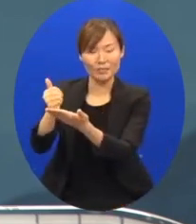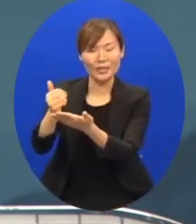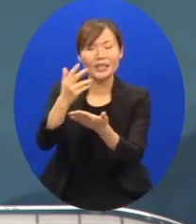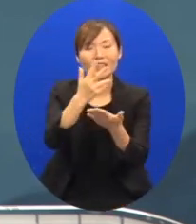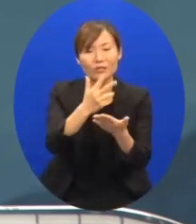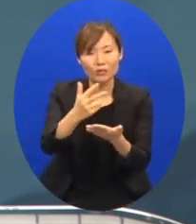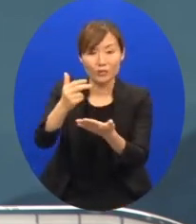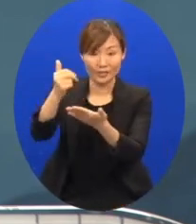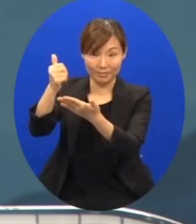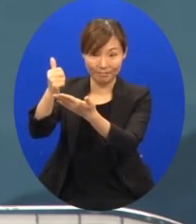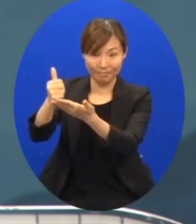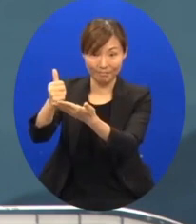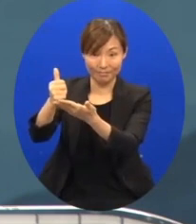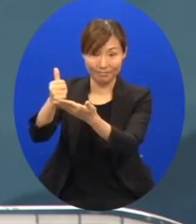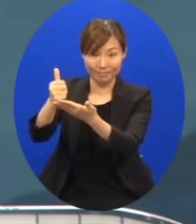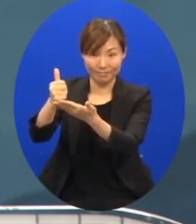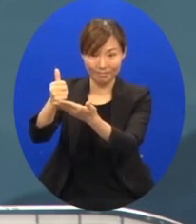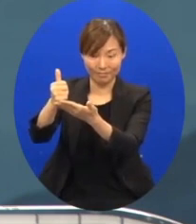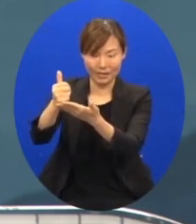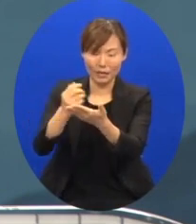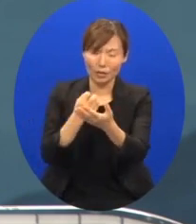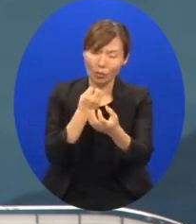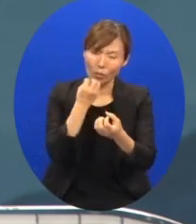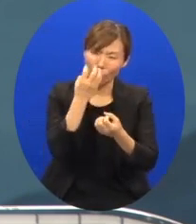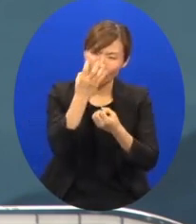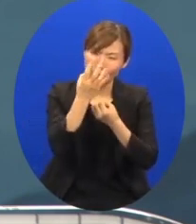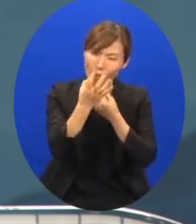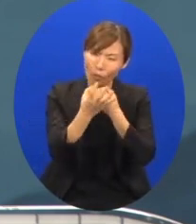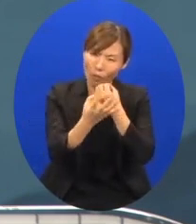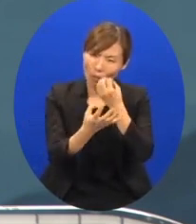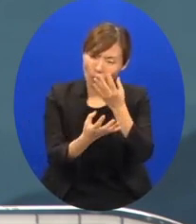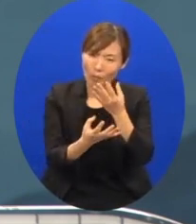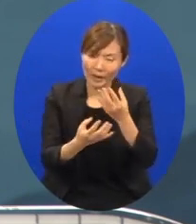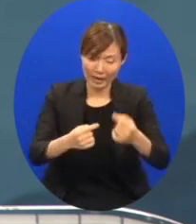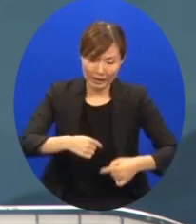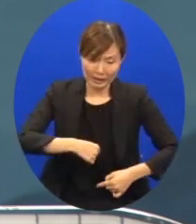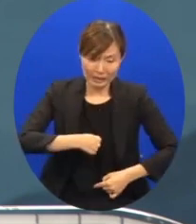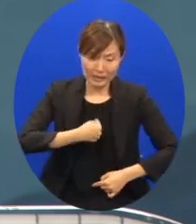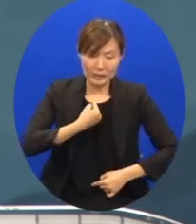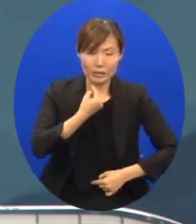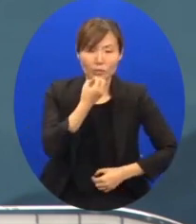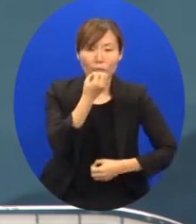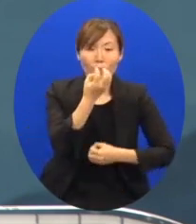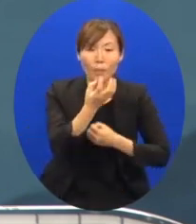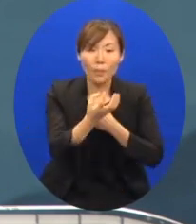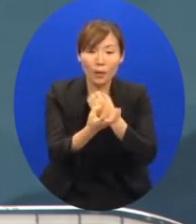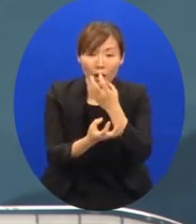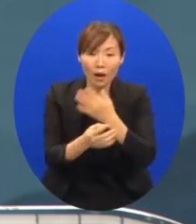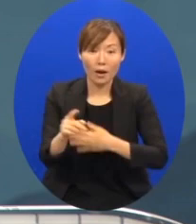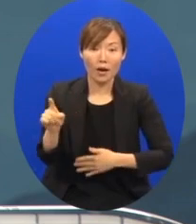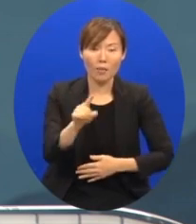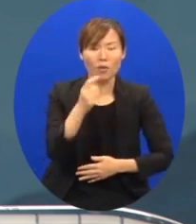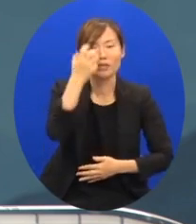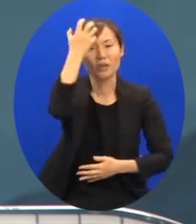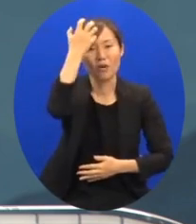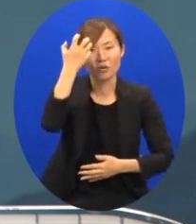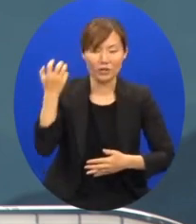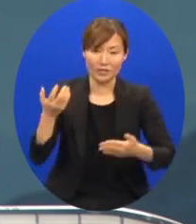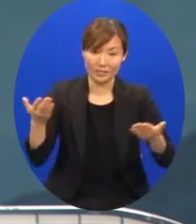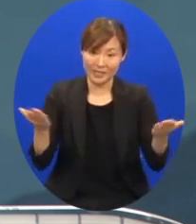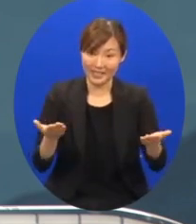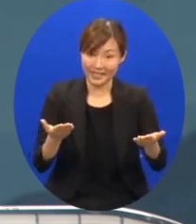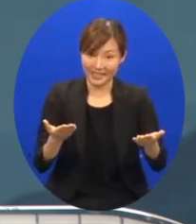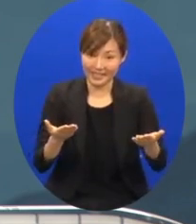시라 이 고백이 저절로 되어지는 사람 성령께서 하시는 것이 하나님이 아버지